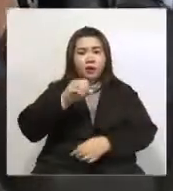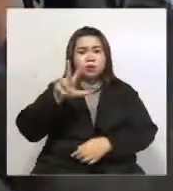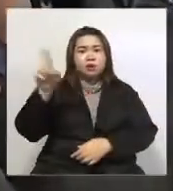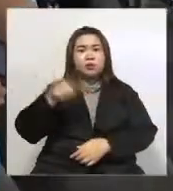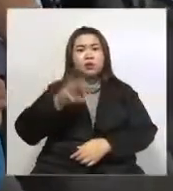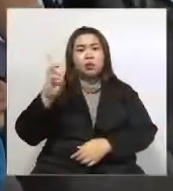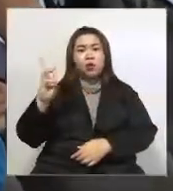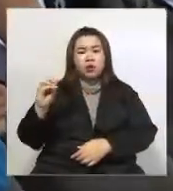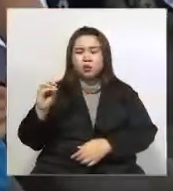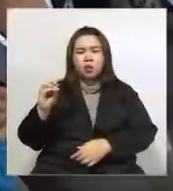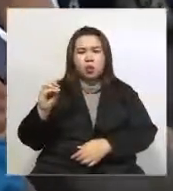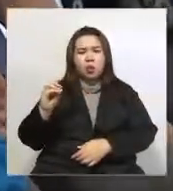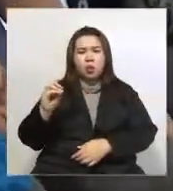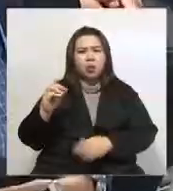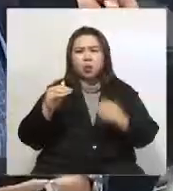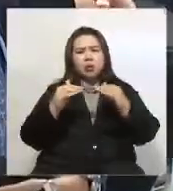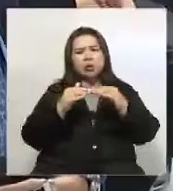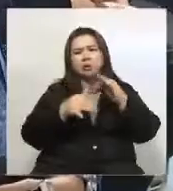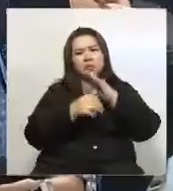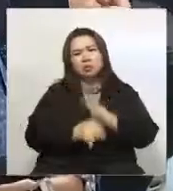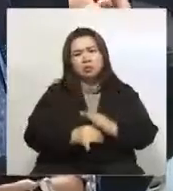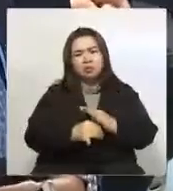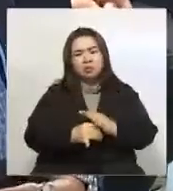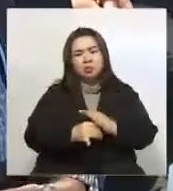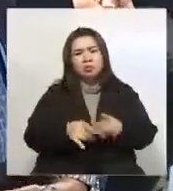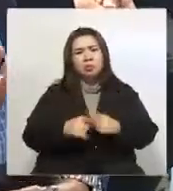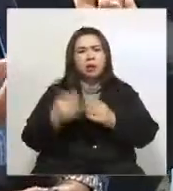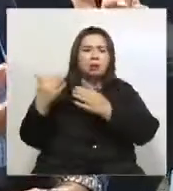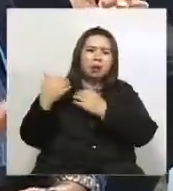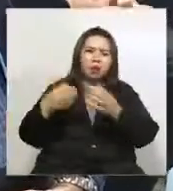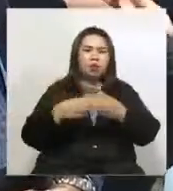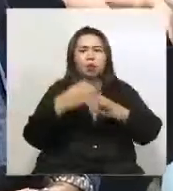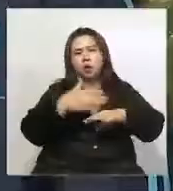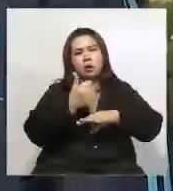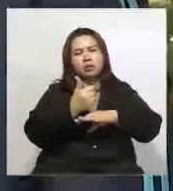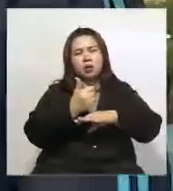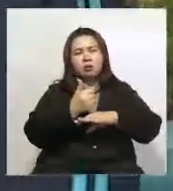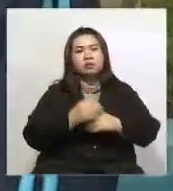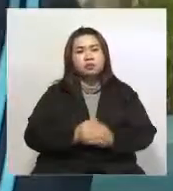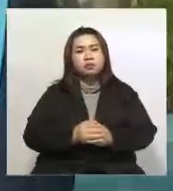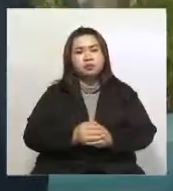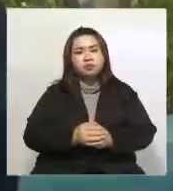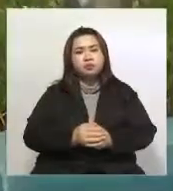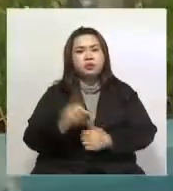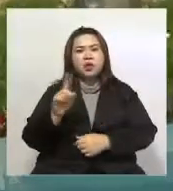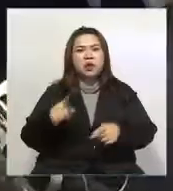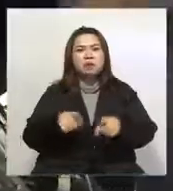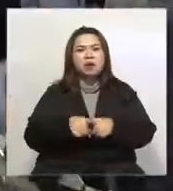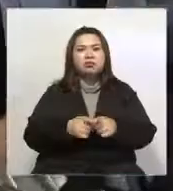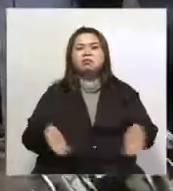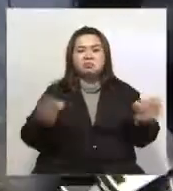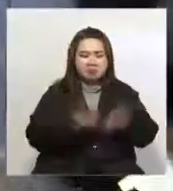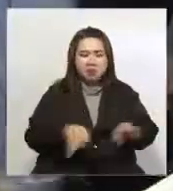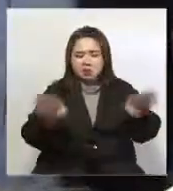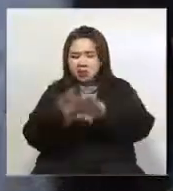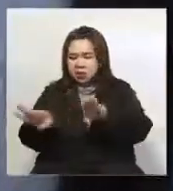53/2560เป็นการละเมิดสิทธิเสรีภาพและสร้างภาระให้กับพรรคการเมืองมากเกินความจำเป็นเป็นการเซตซีโร่สมาชิกพรร